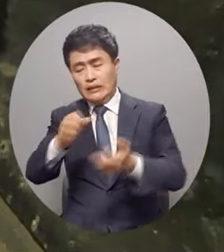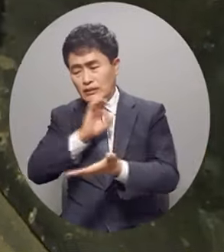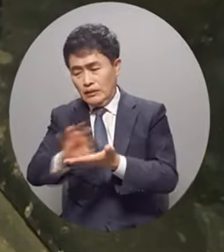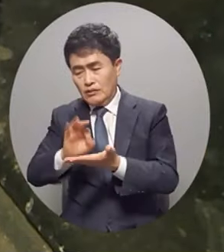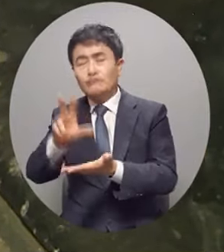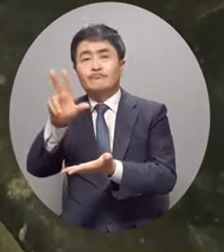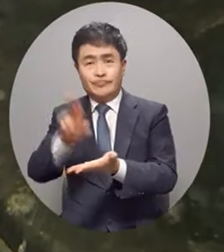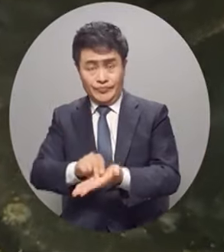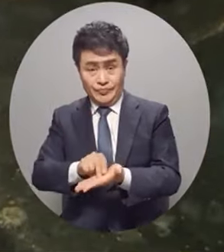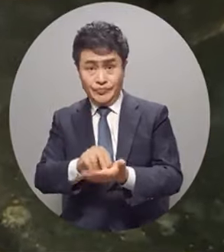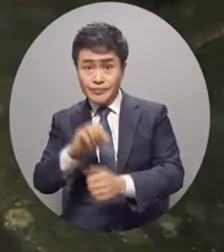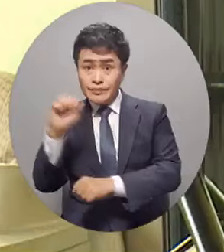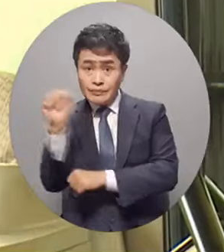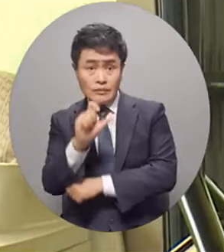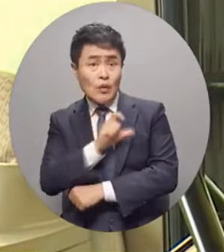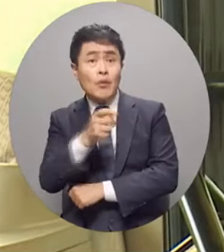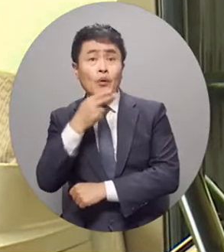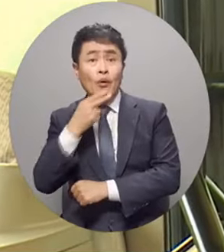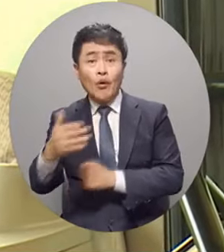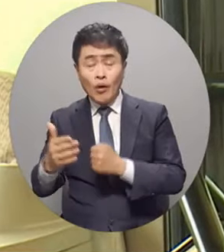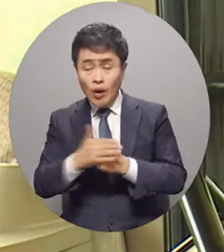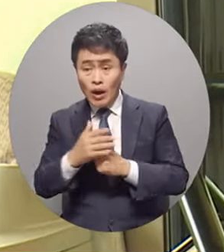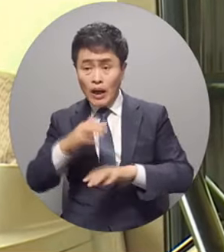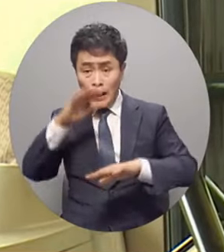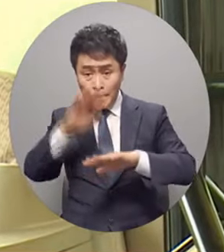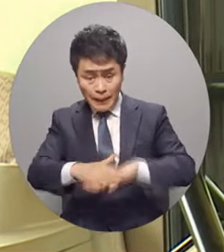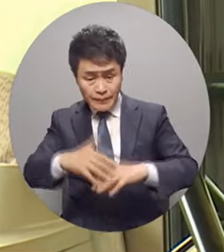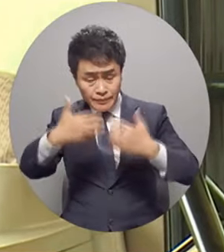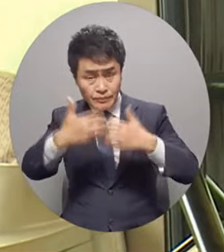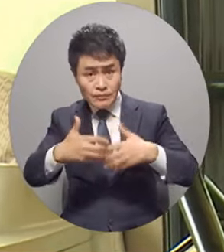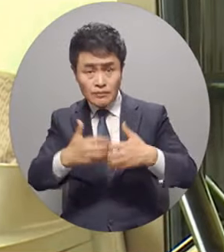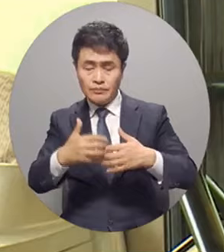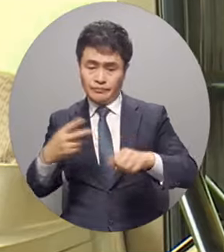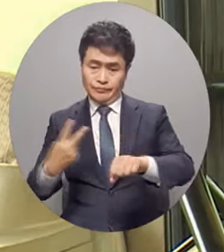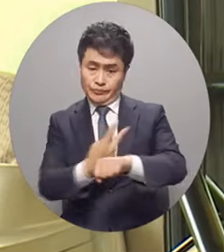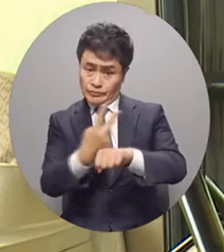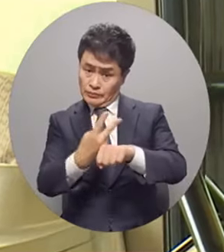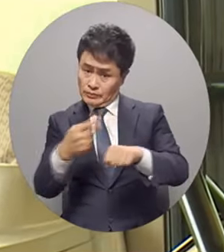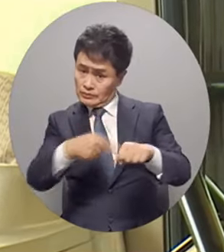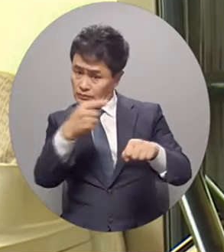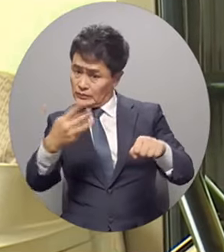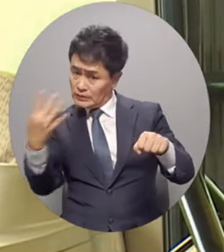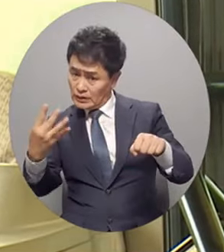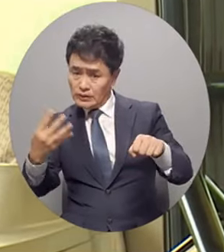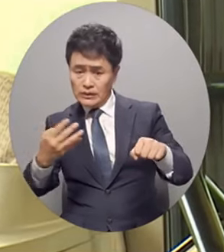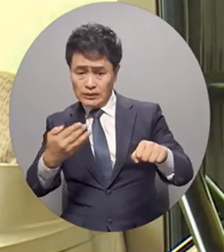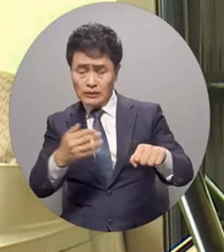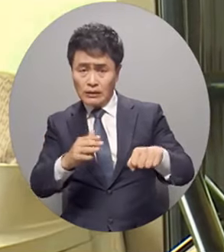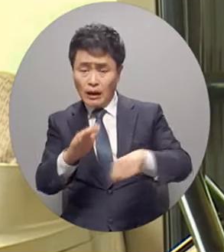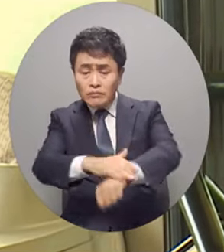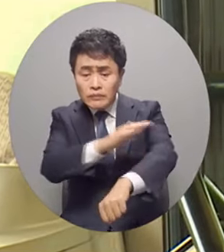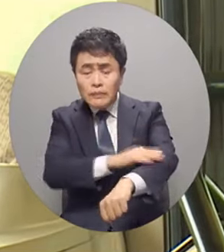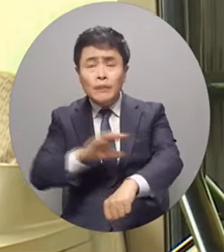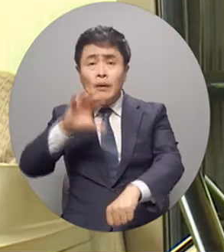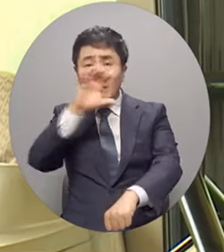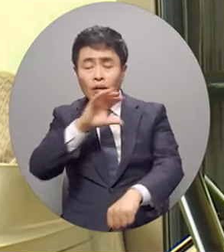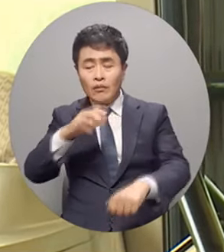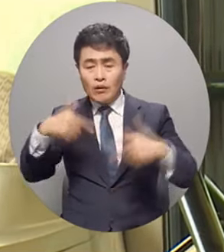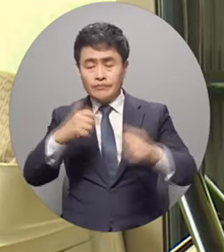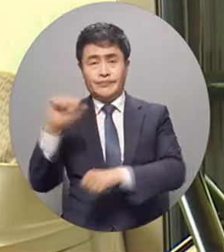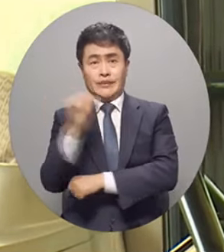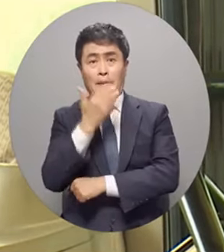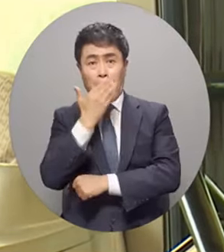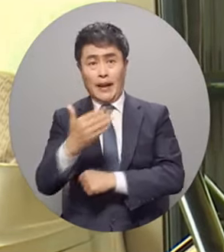문제입니다. 운전면허 없이 처음 농기계를 모는 사람도 최소 2시간에서 4시간의 실습 교육만 받으면 언제든 운전할 수